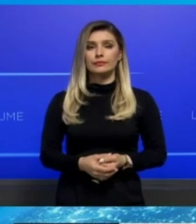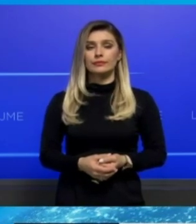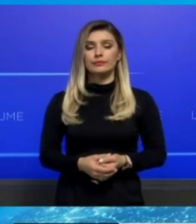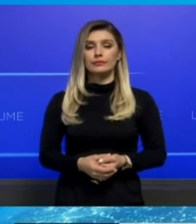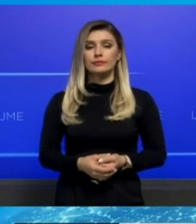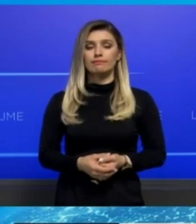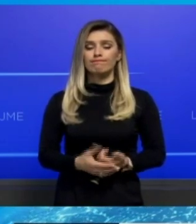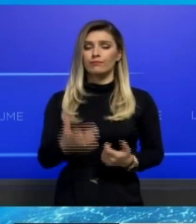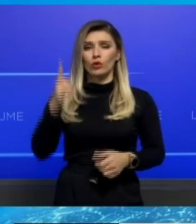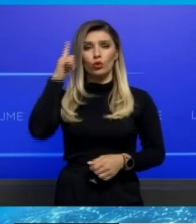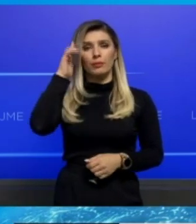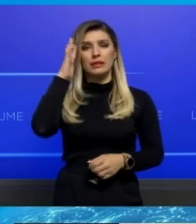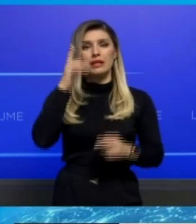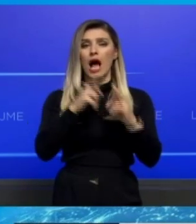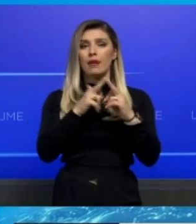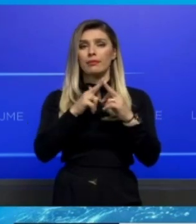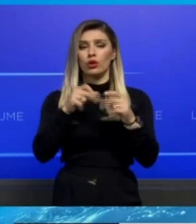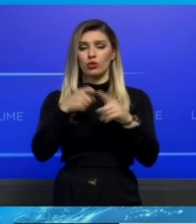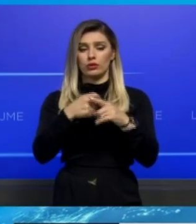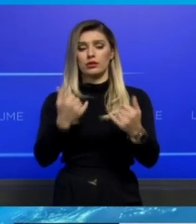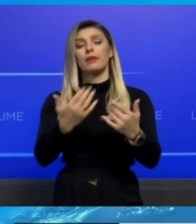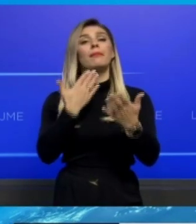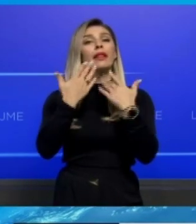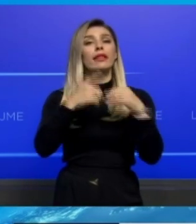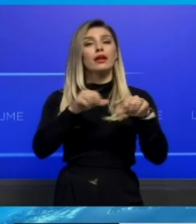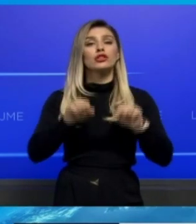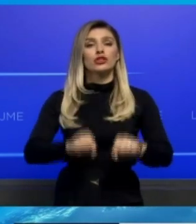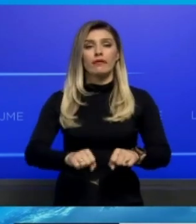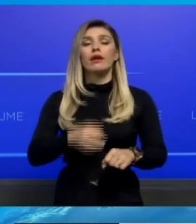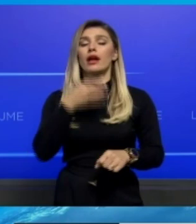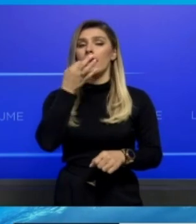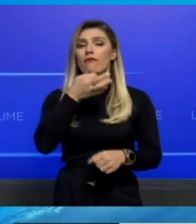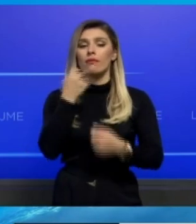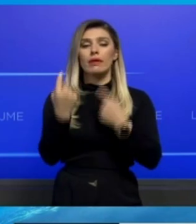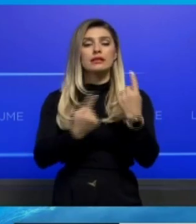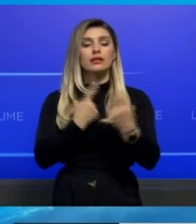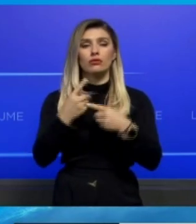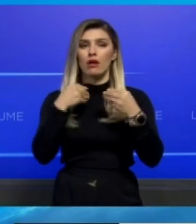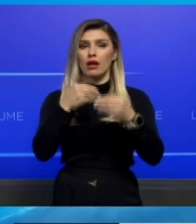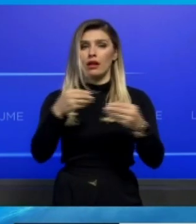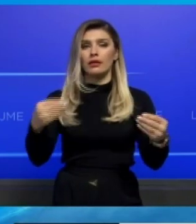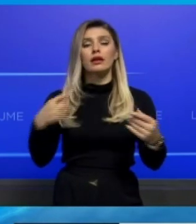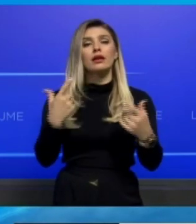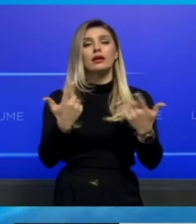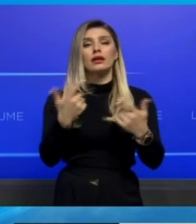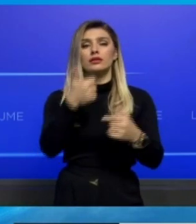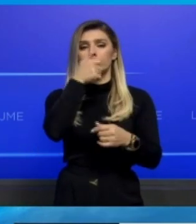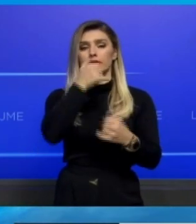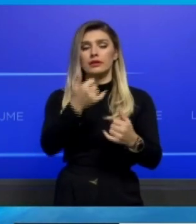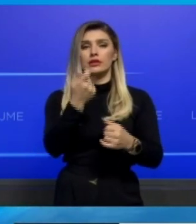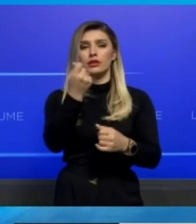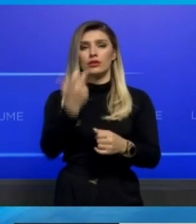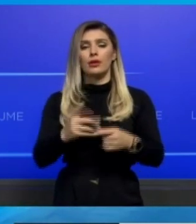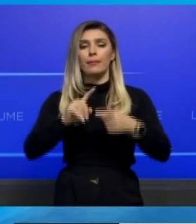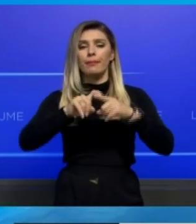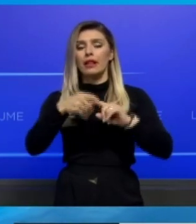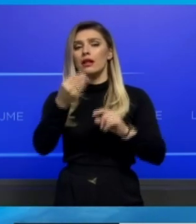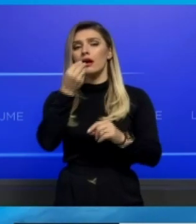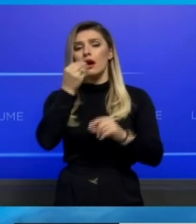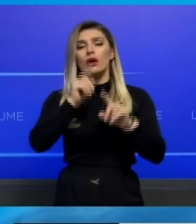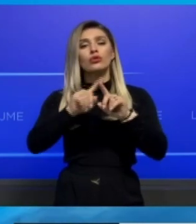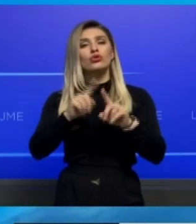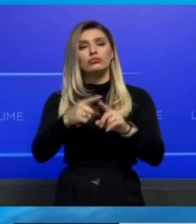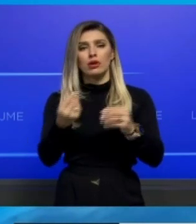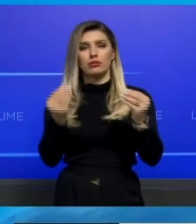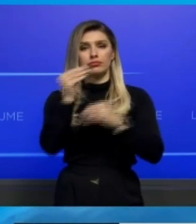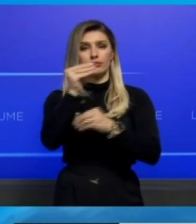E kryeministri Albin Kurti në mbledhjen e qeverisë ka komentuar gjendjen e fundit lidhur me rritjen e çmimeve të produkteve ushqimore. Për